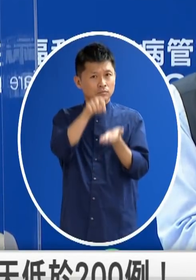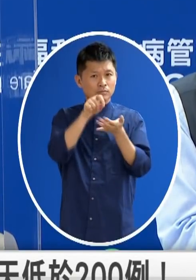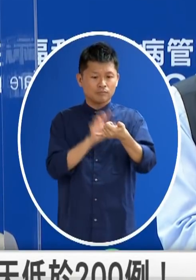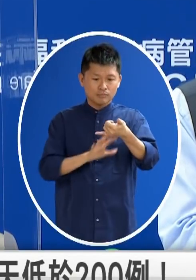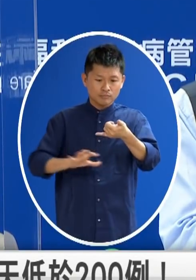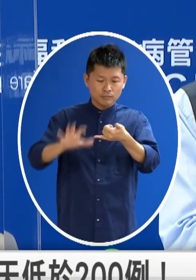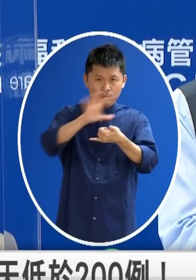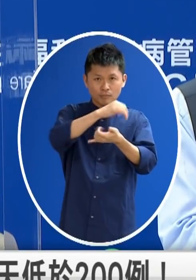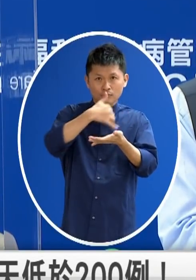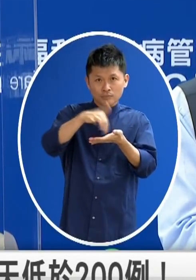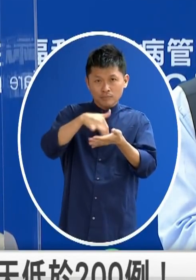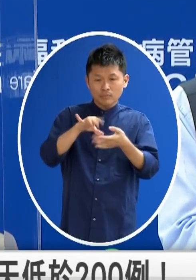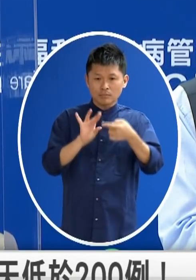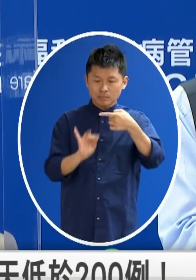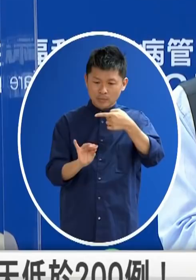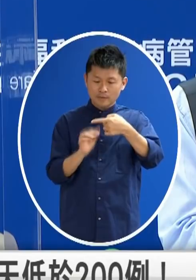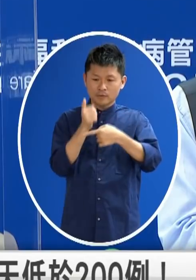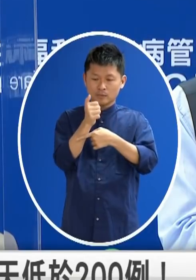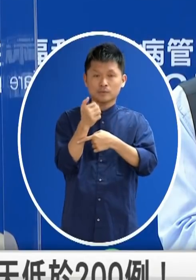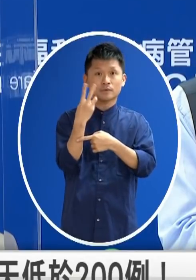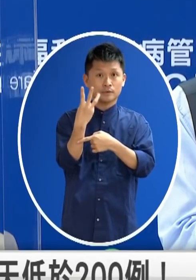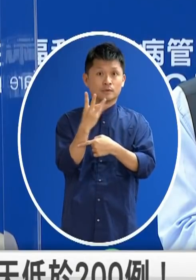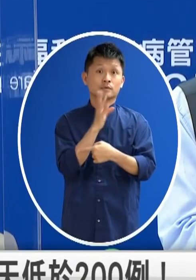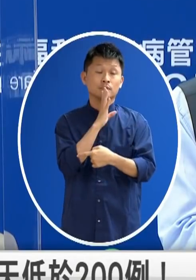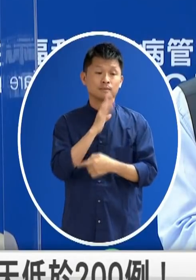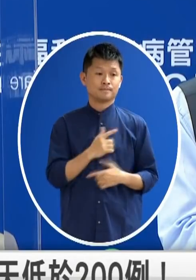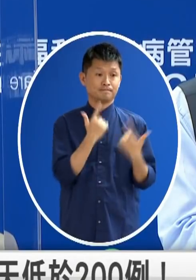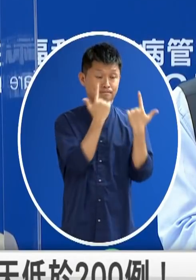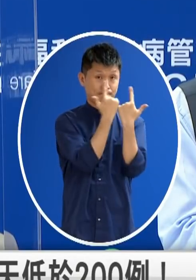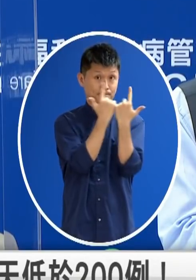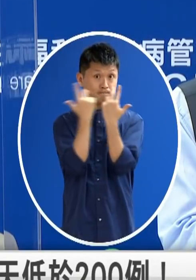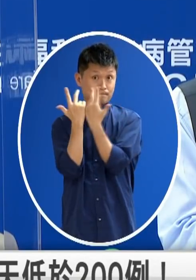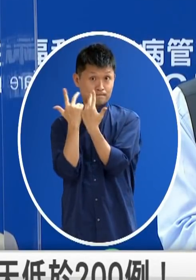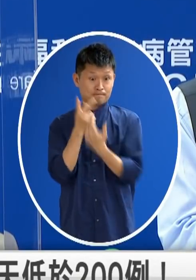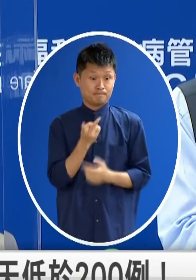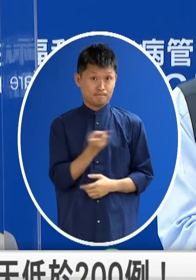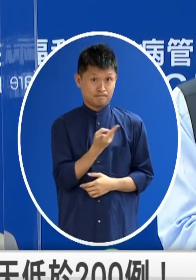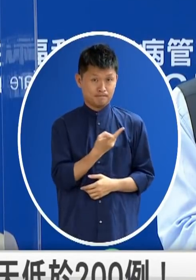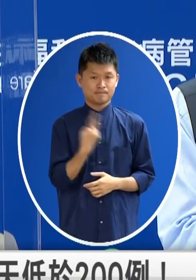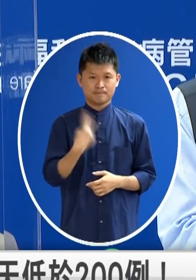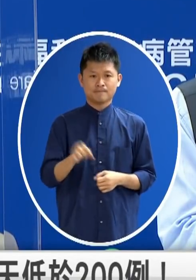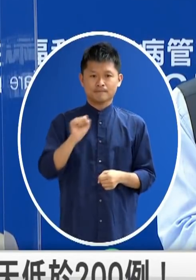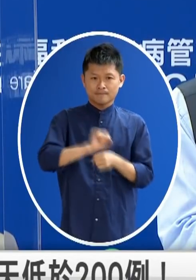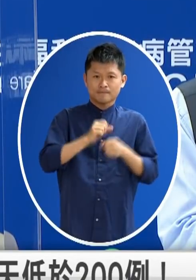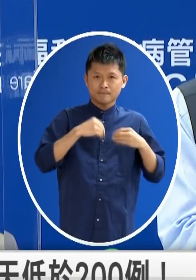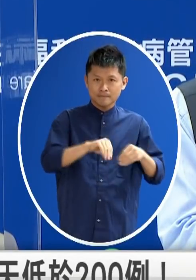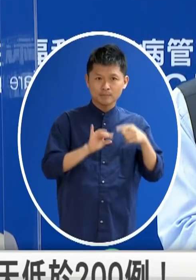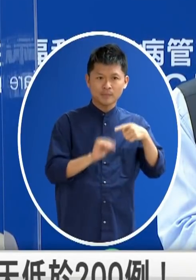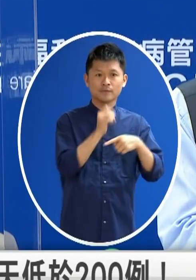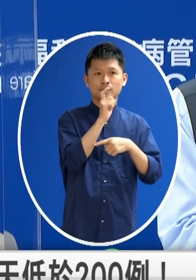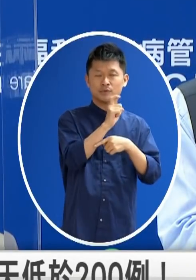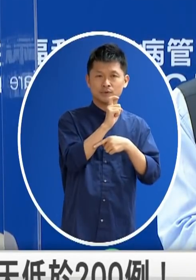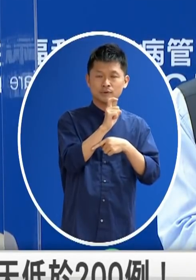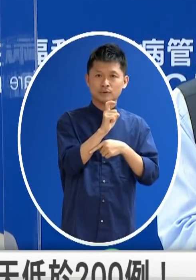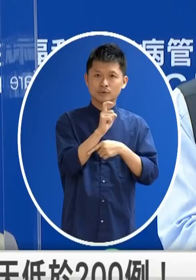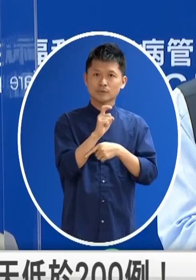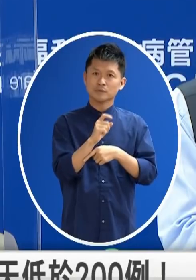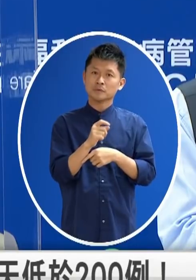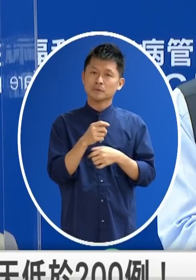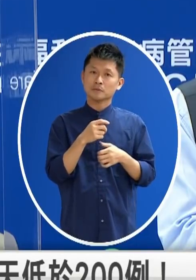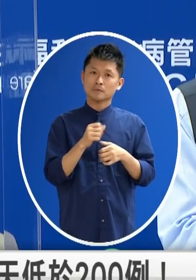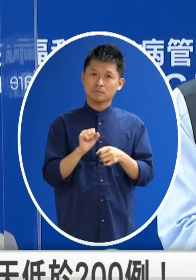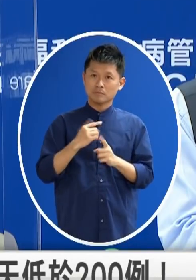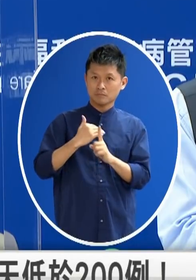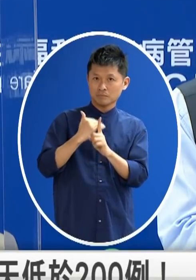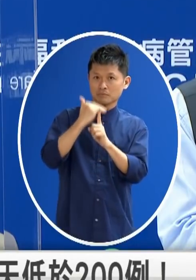全国大概就是53%，那双北地区如果你再加10%，大概会到58%。那其他区域